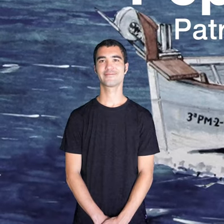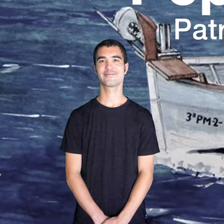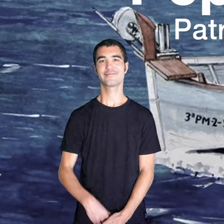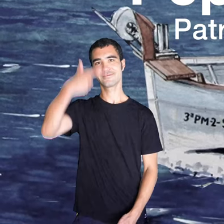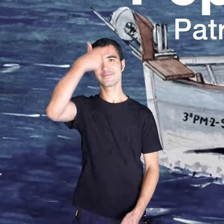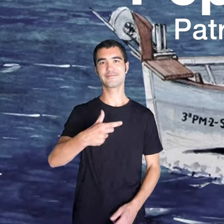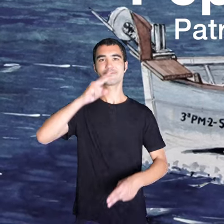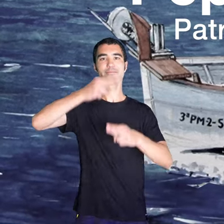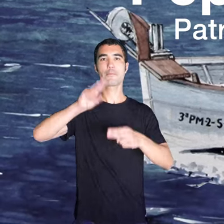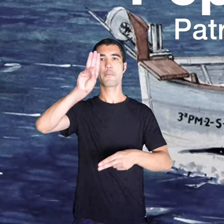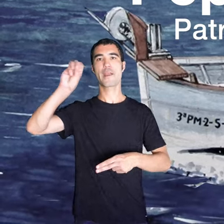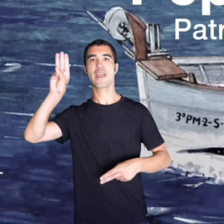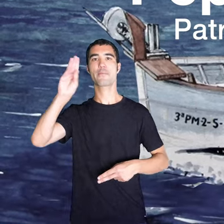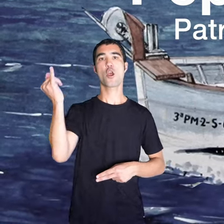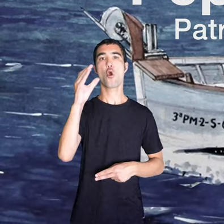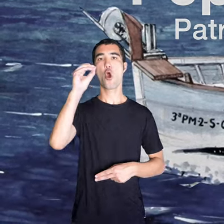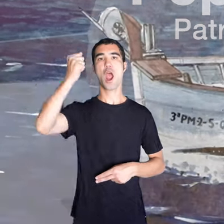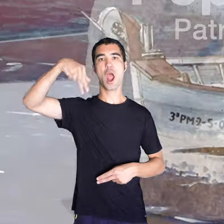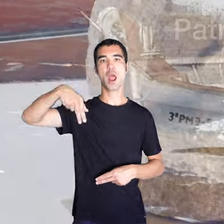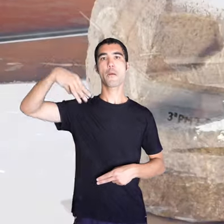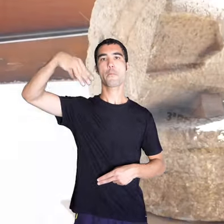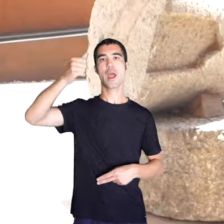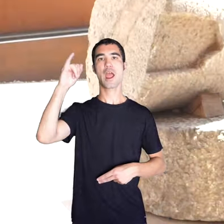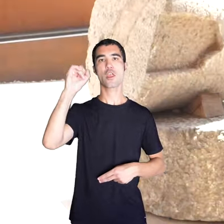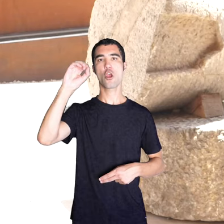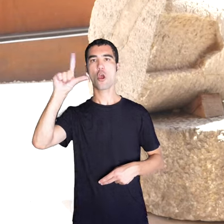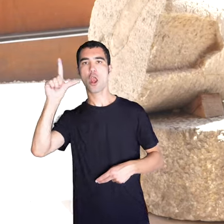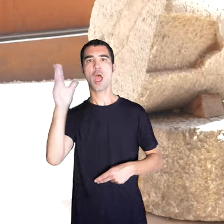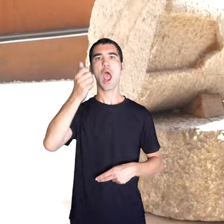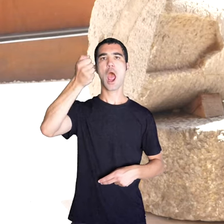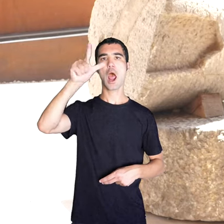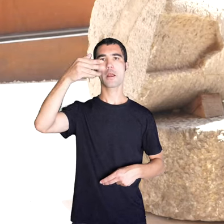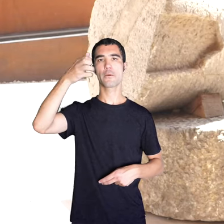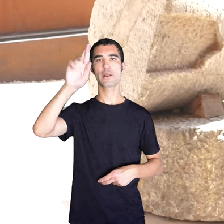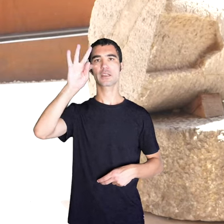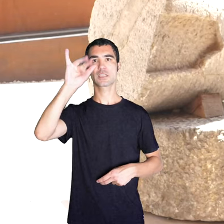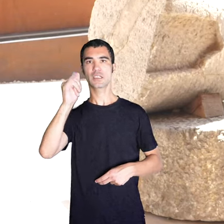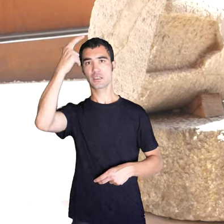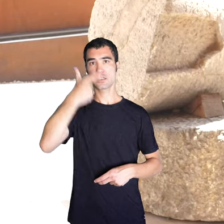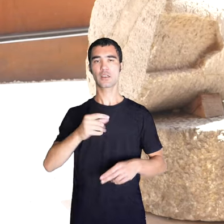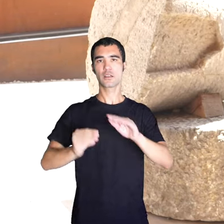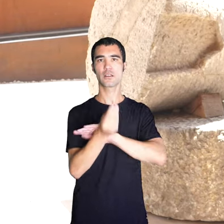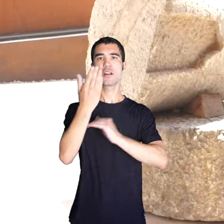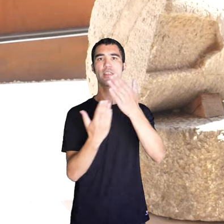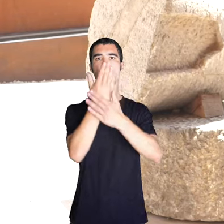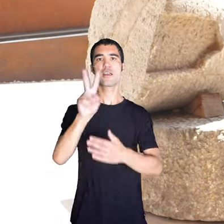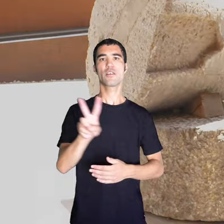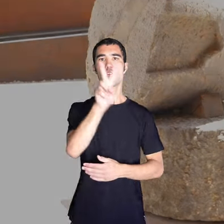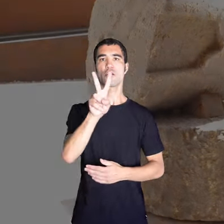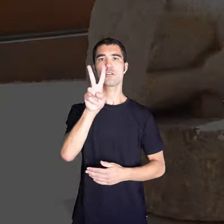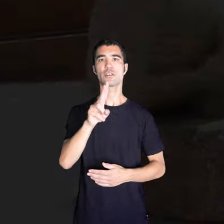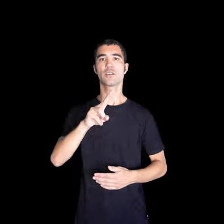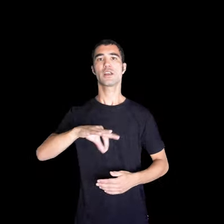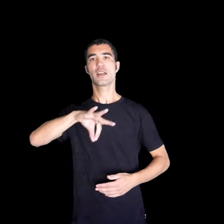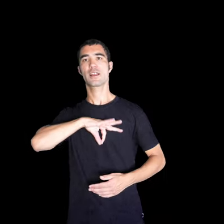Jo m'anava per Joan Maal Albertí. Vaig néixer el dia 2 de l'1 del